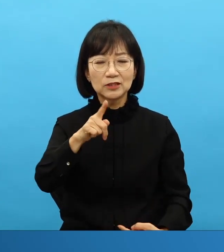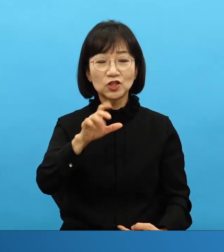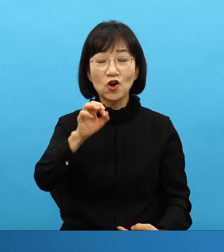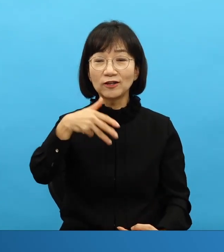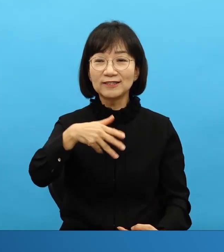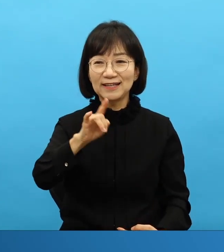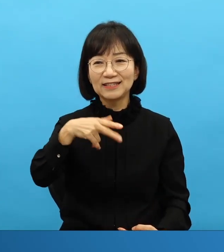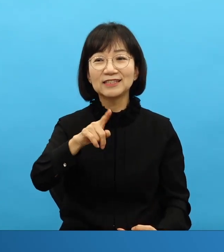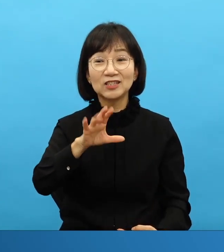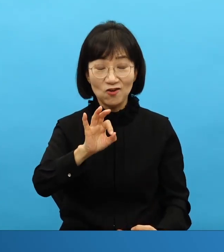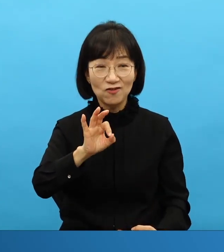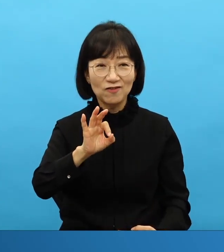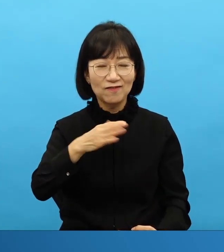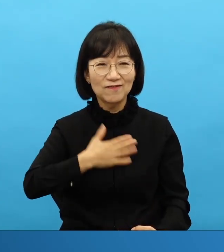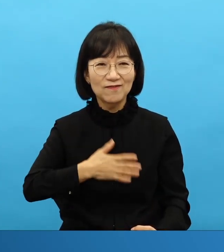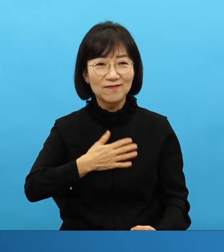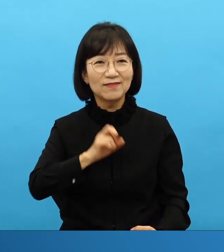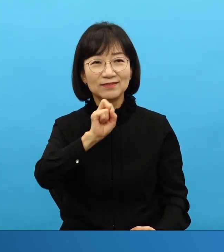제가